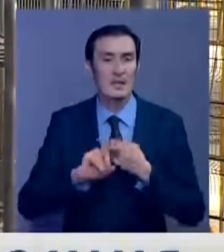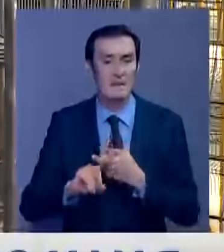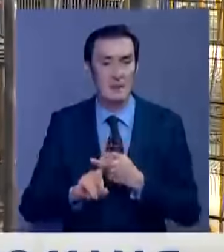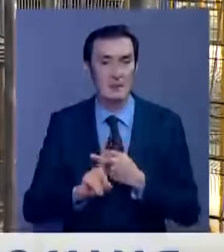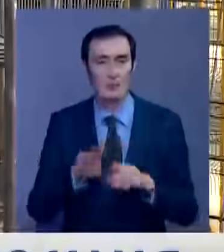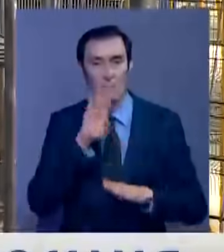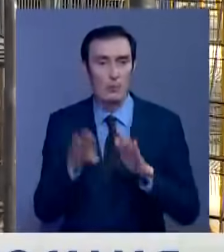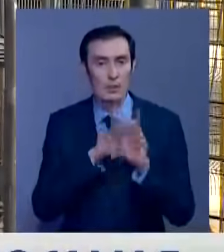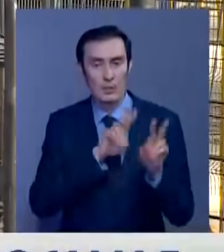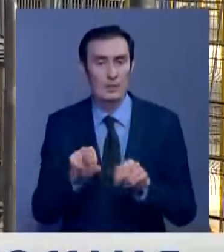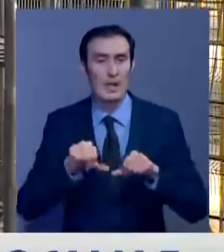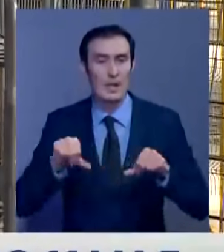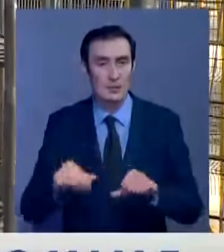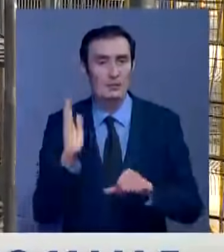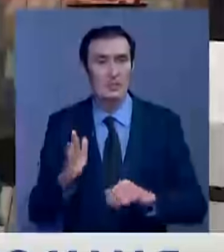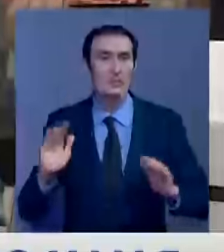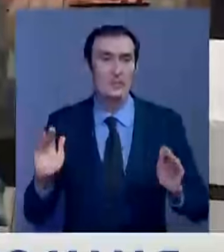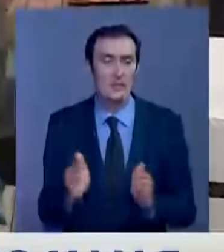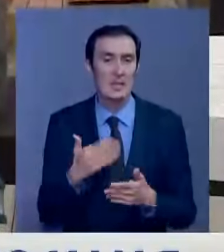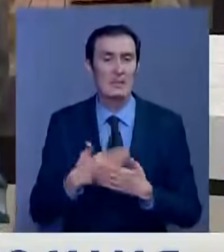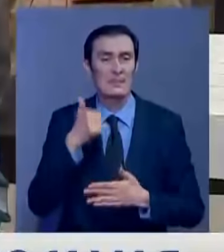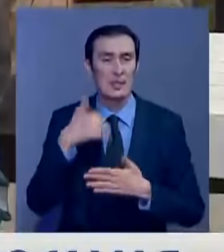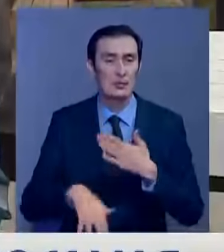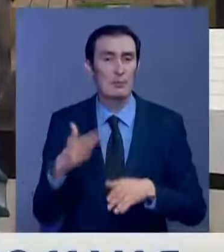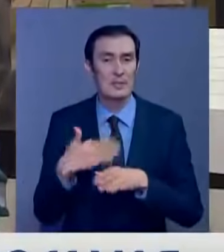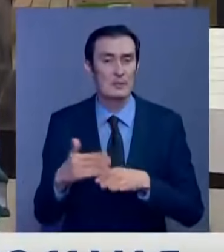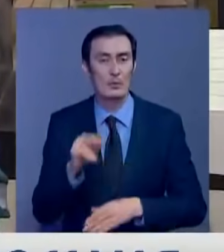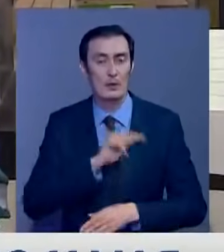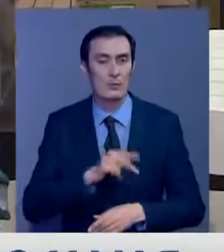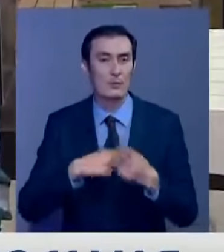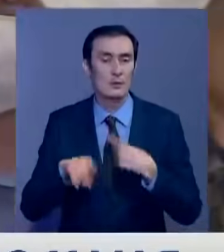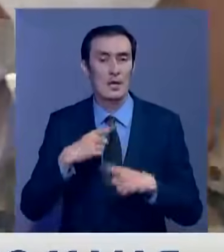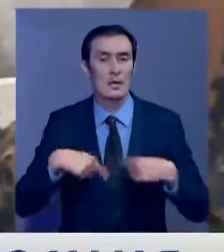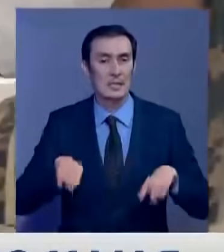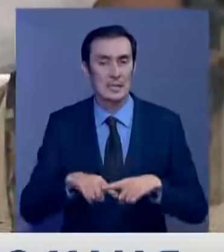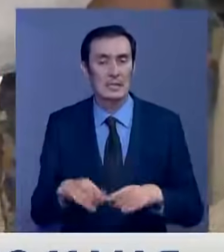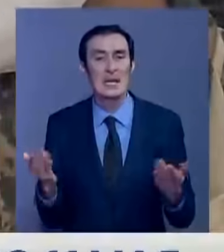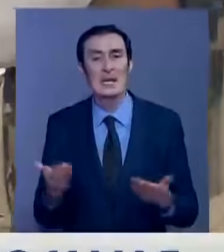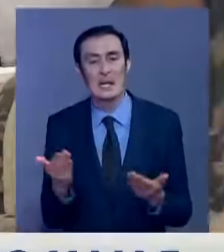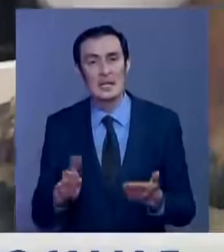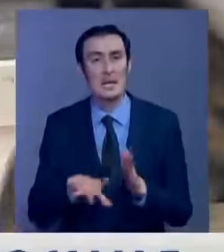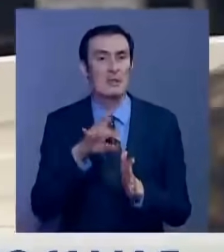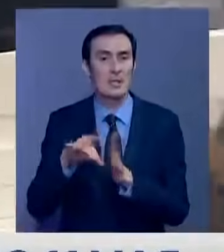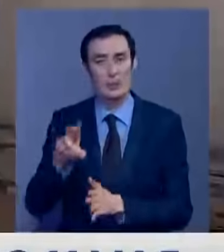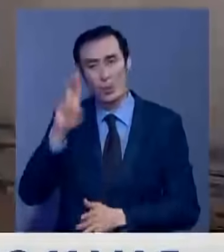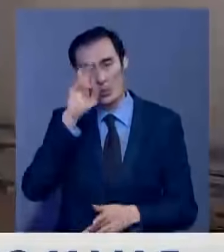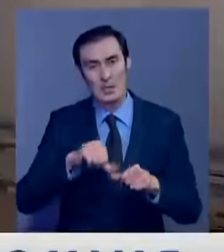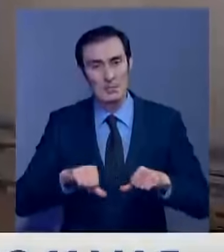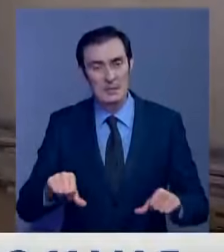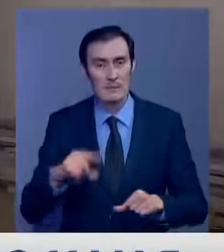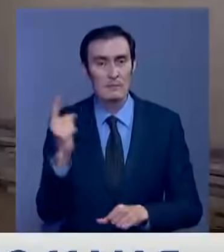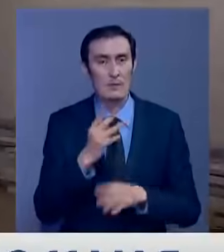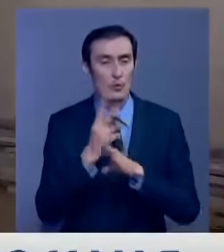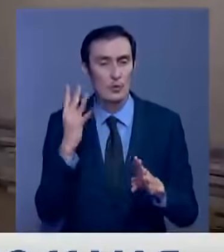на контроле, карантин будут смягчать. По примеру столицы, к работе постепенно вернутся организации. Какие именно, определит госкомиссия. В